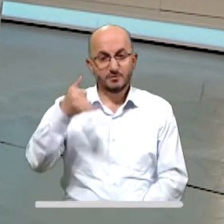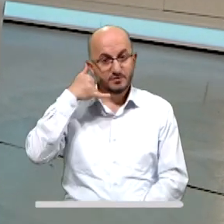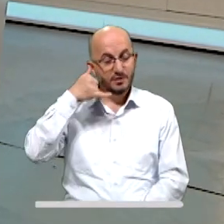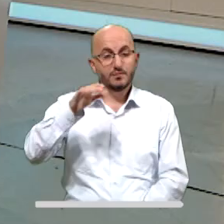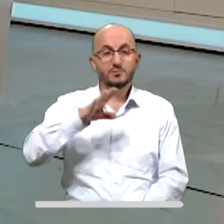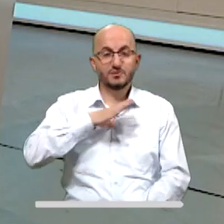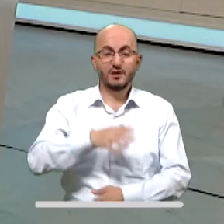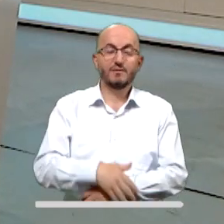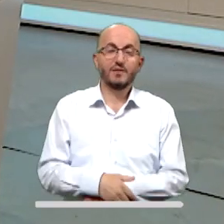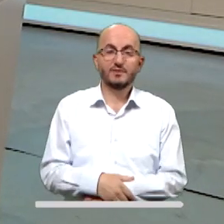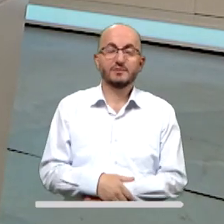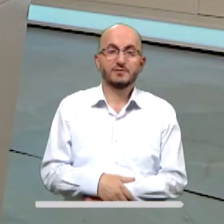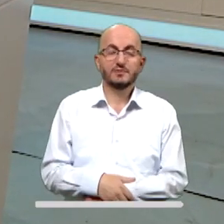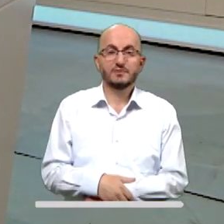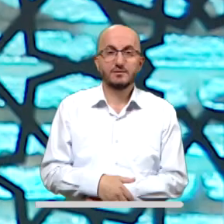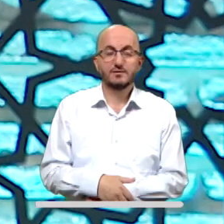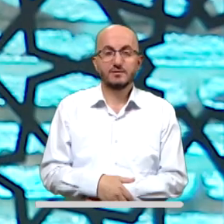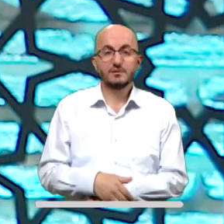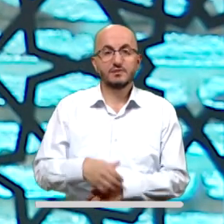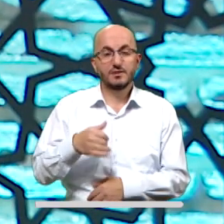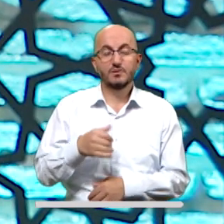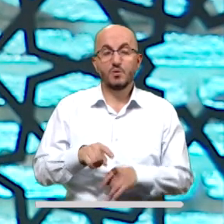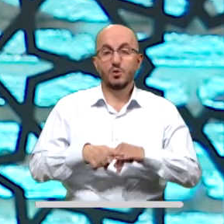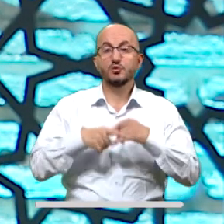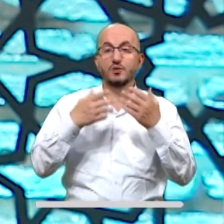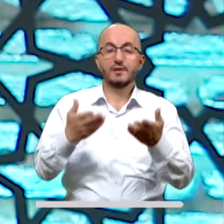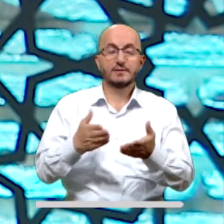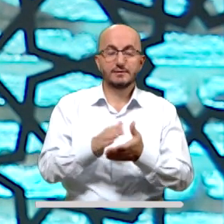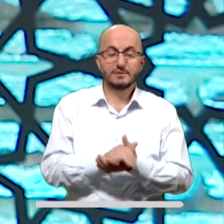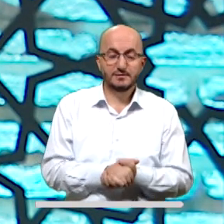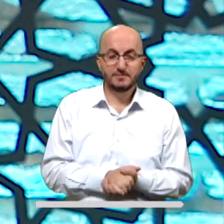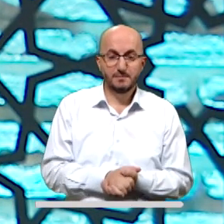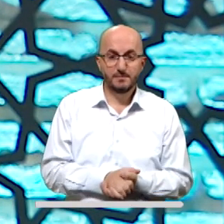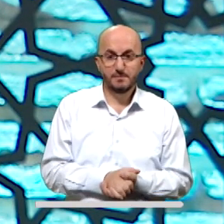var. Fatma Hanım Manisa'dan telefon attığımızda. Hoş geldiniz Fatma Hanım.